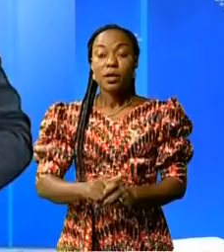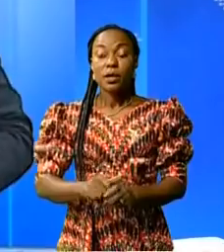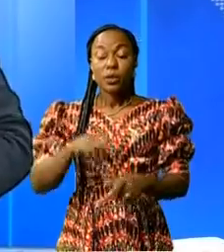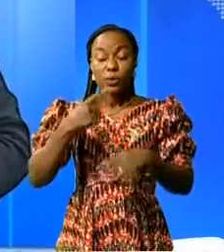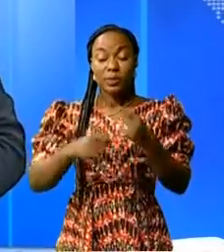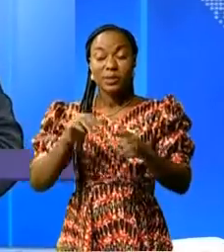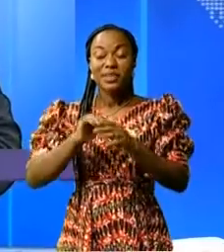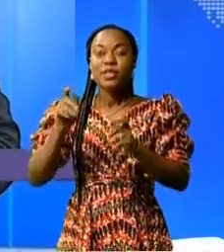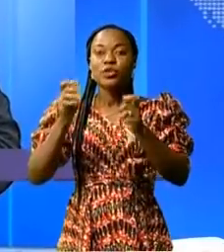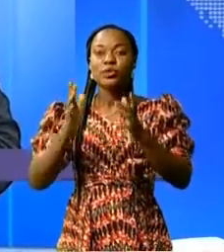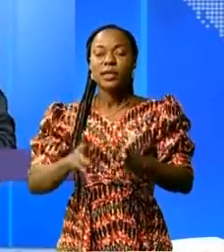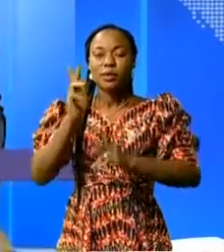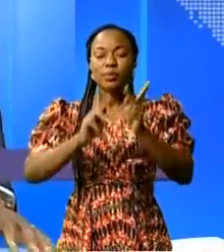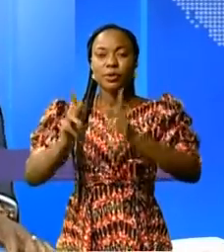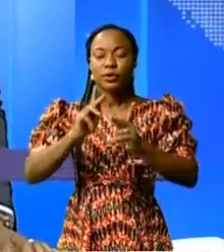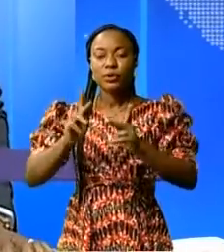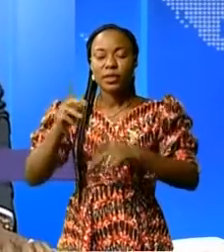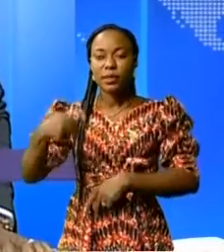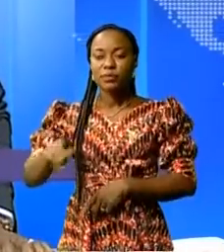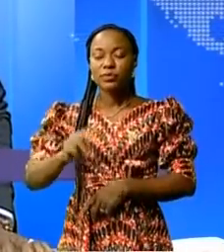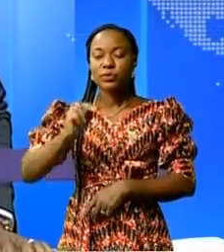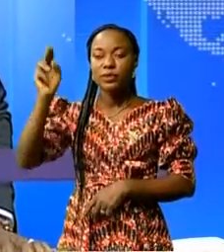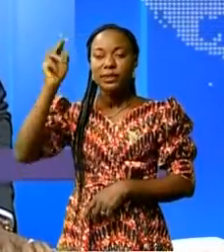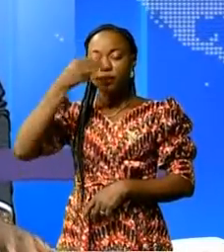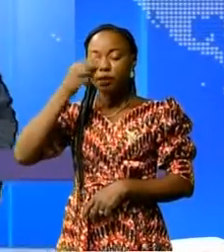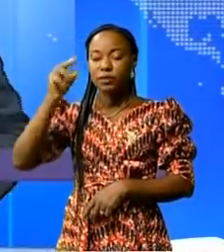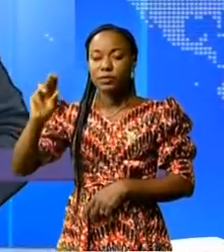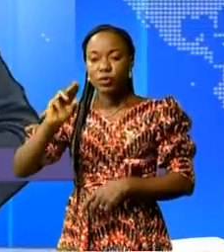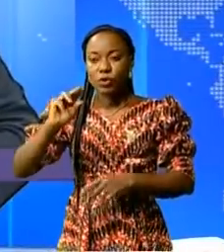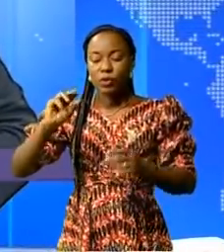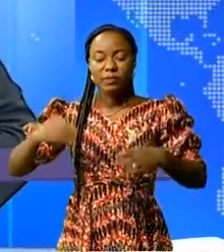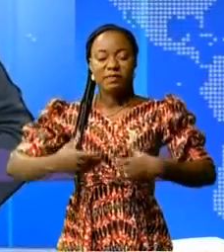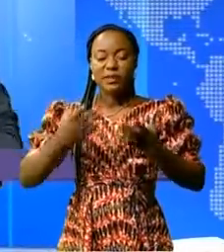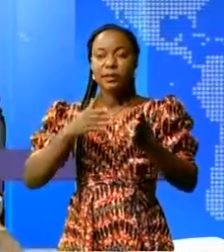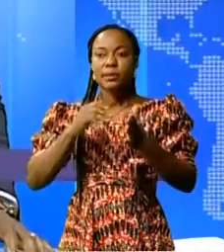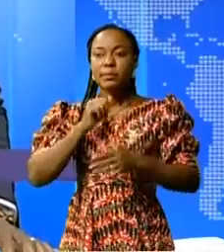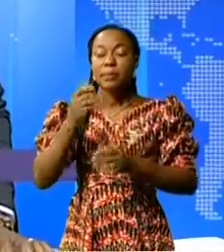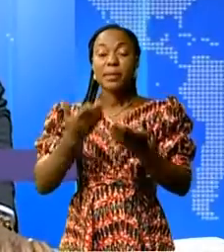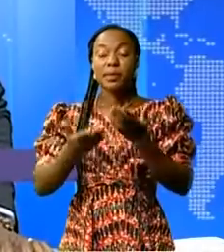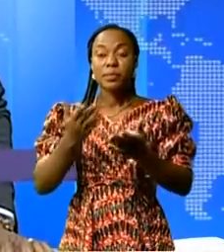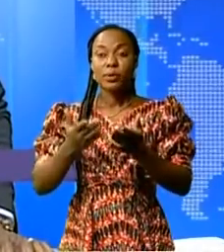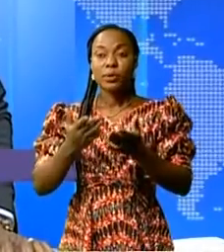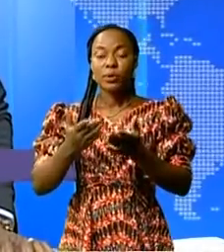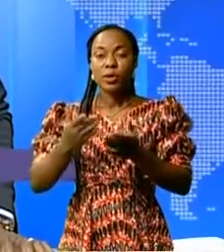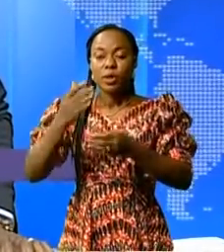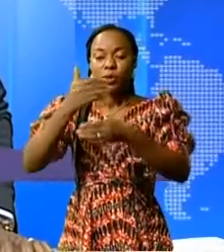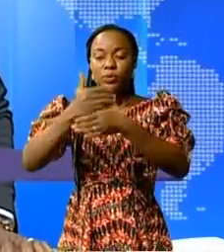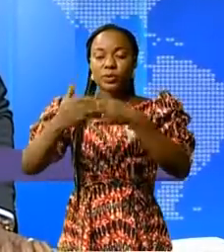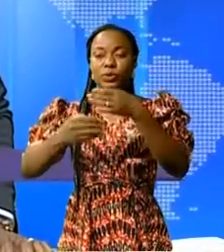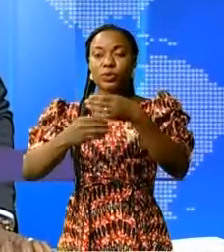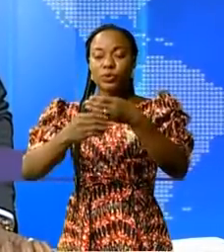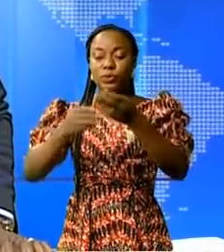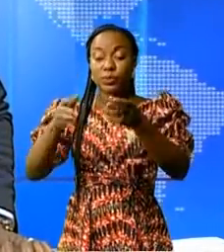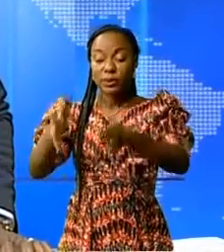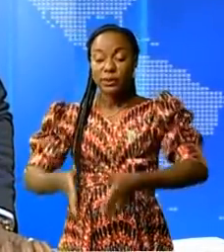sommaire de ce journal la population de la province du sud kivu ne décolère pas en rapport avec l'érection d'un cimetière en